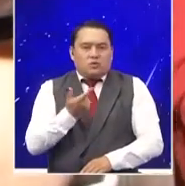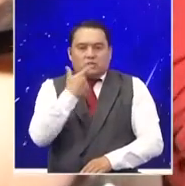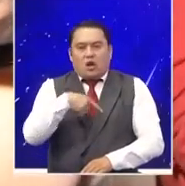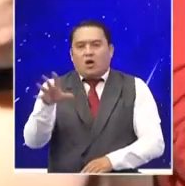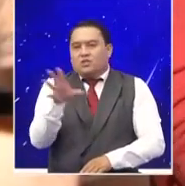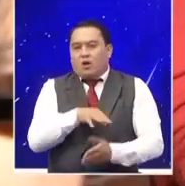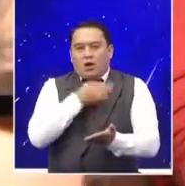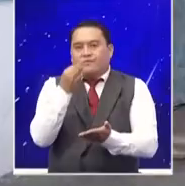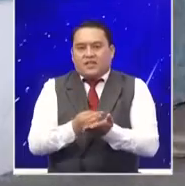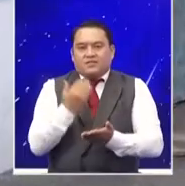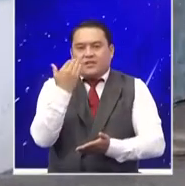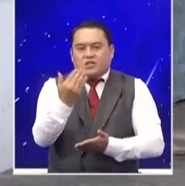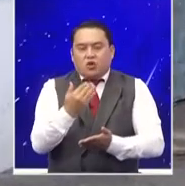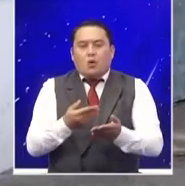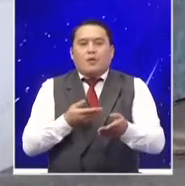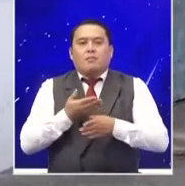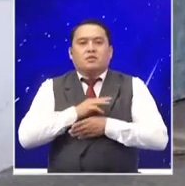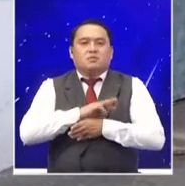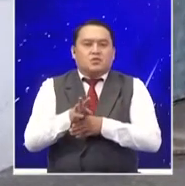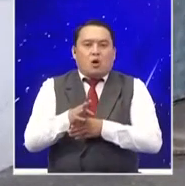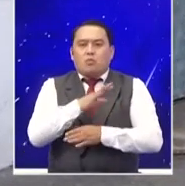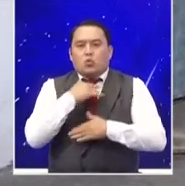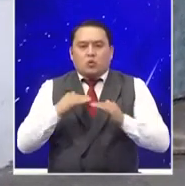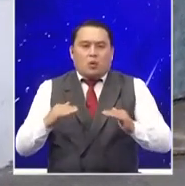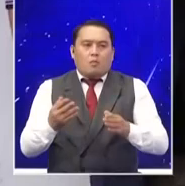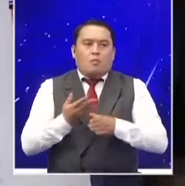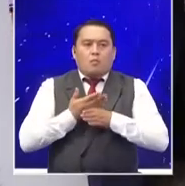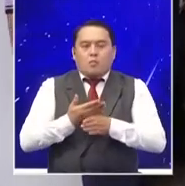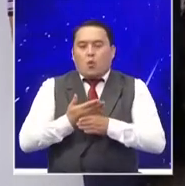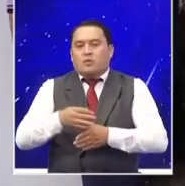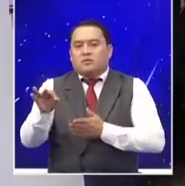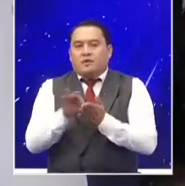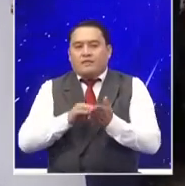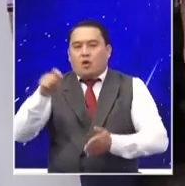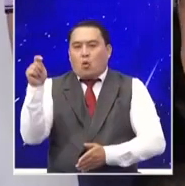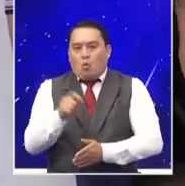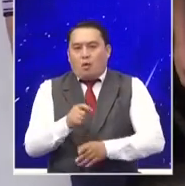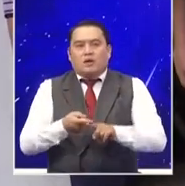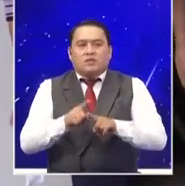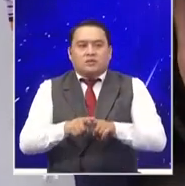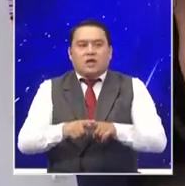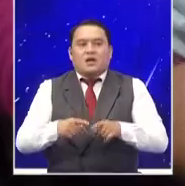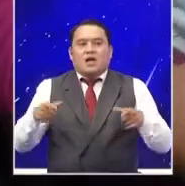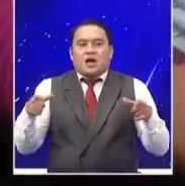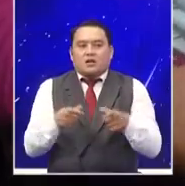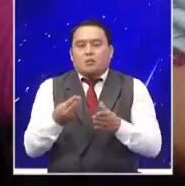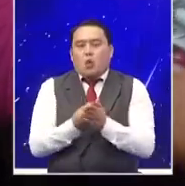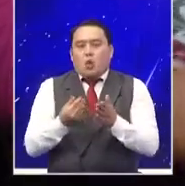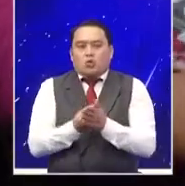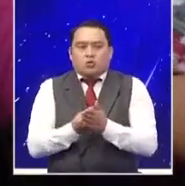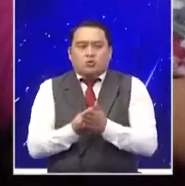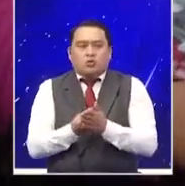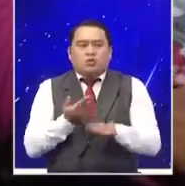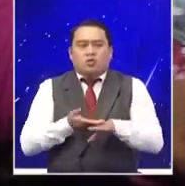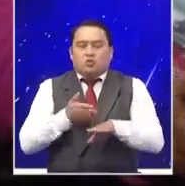себя всю ответственность. По словам многодетных мам, помощь неравнодушных подоспела вовремя, потому как из-за пандемии семейный бюджет